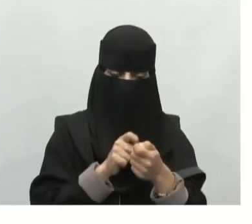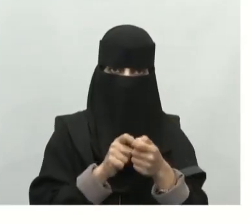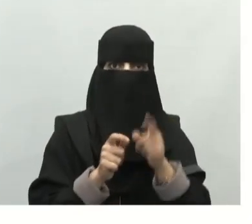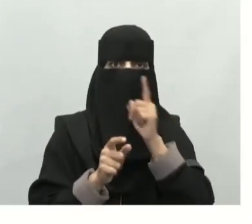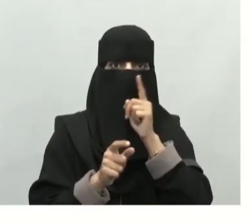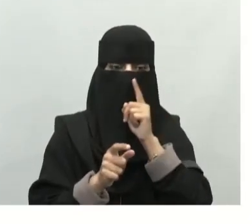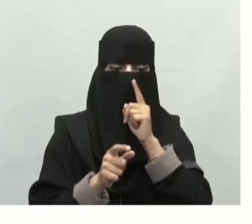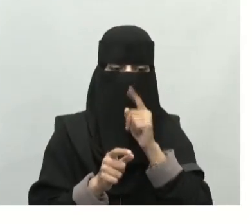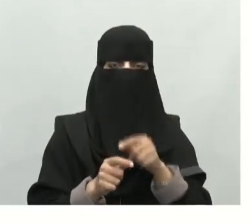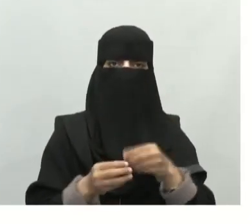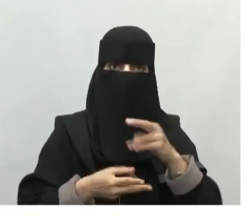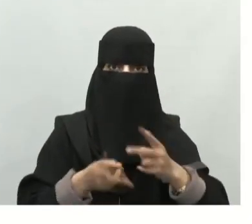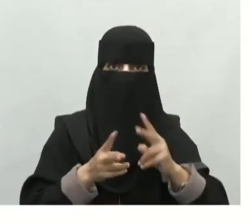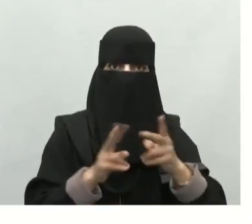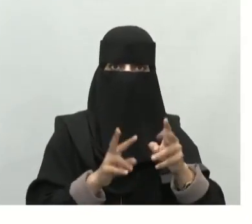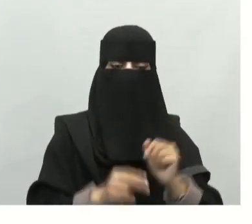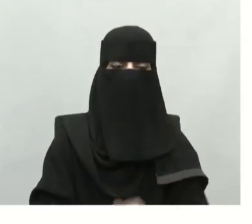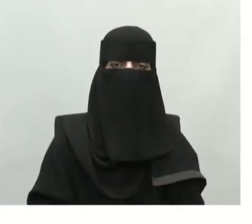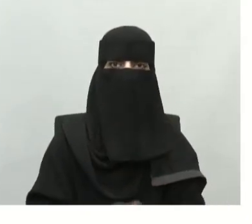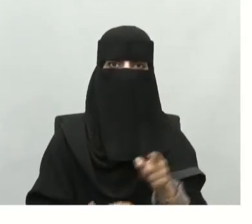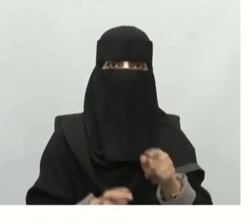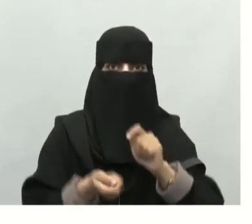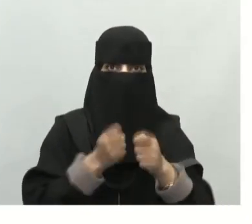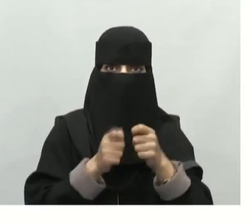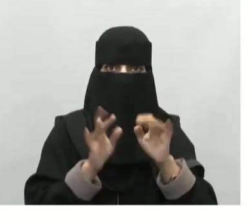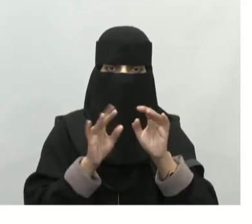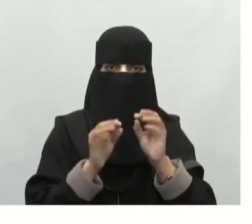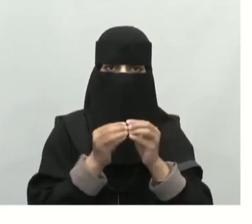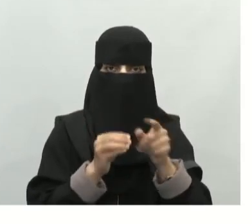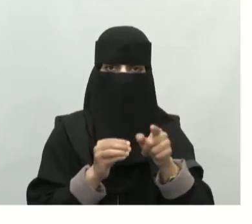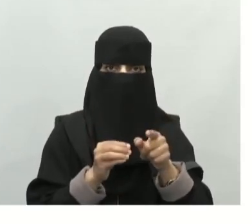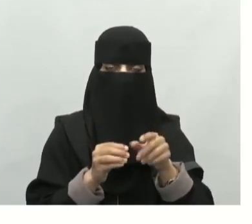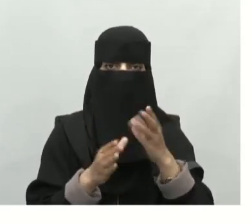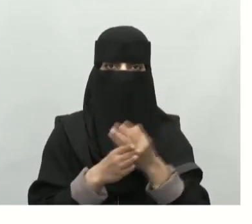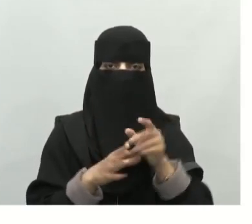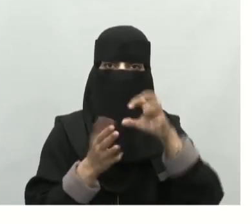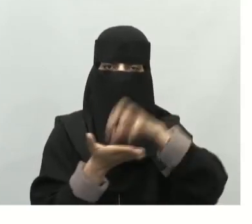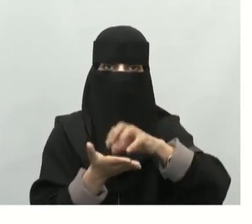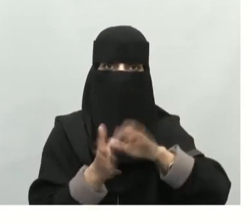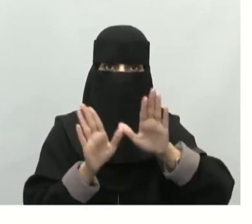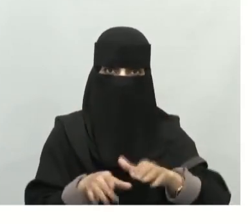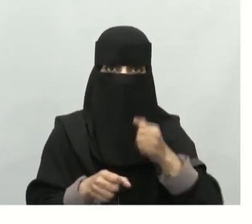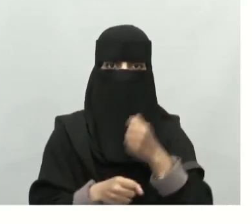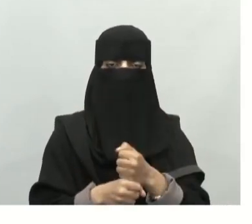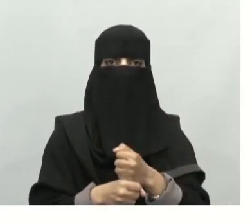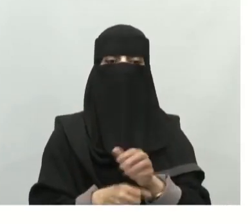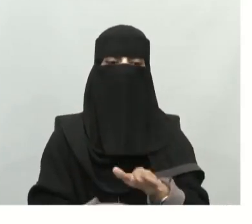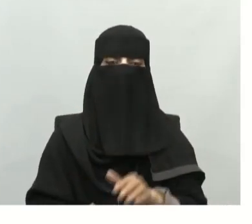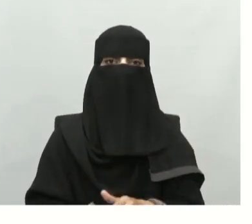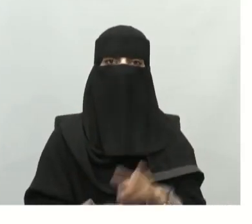اصفر وهكذا اذا تتغير حسب المكان الذي تكون